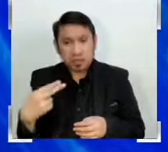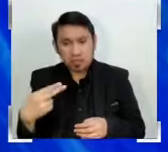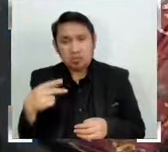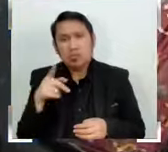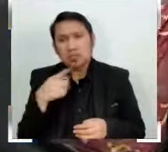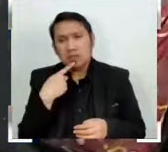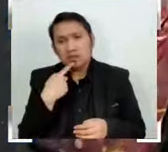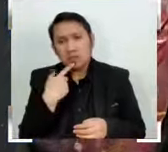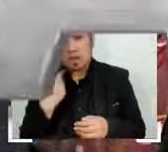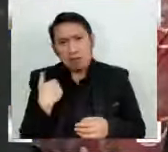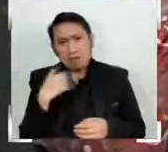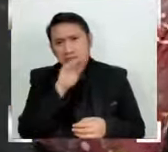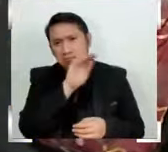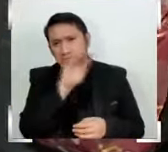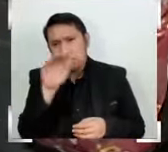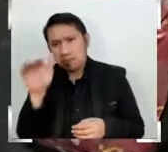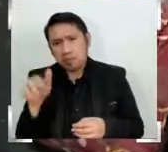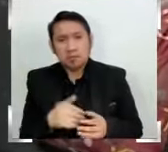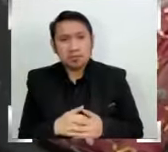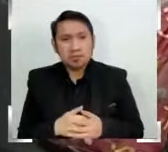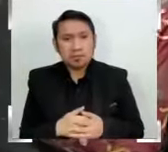Alegre.